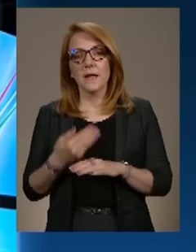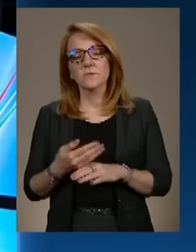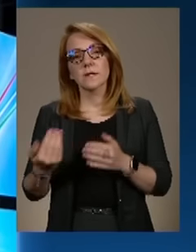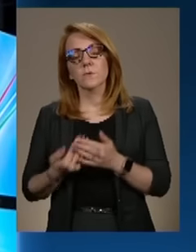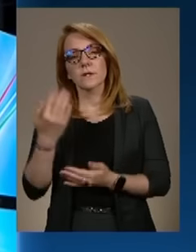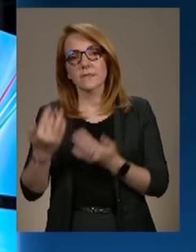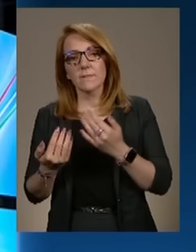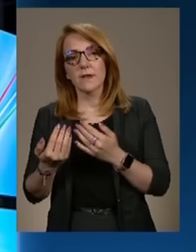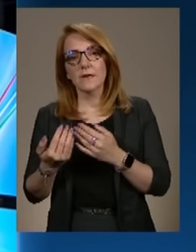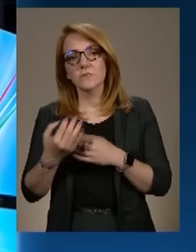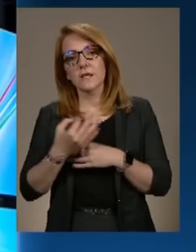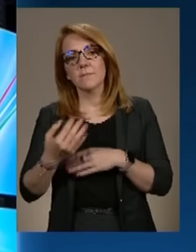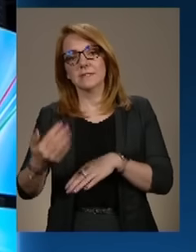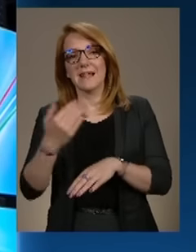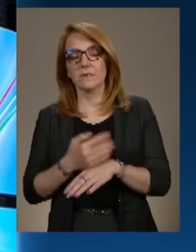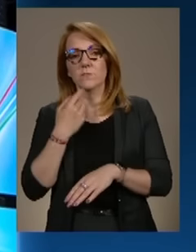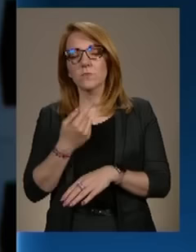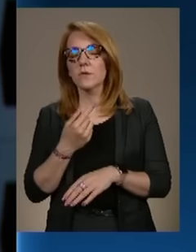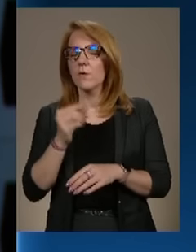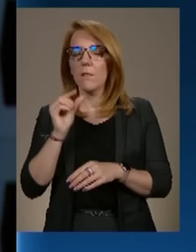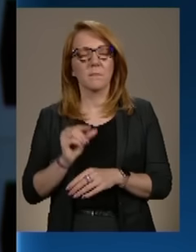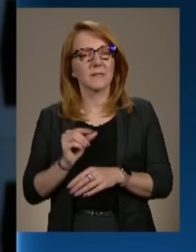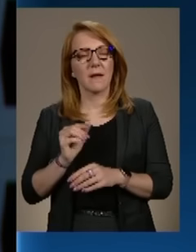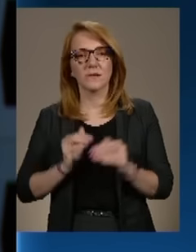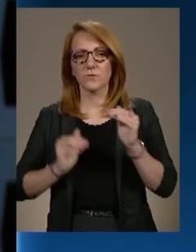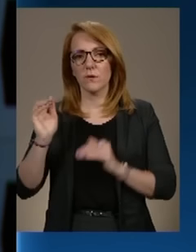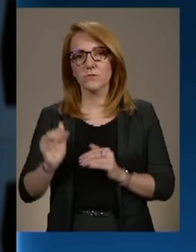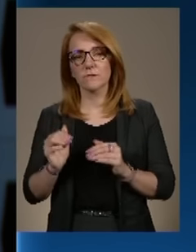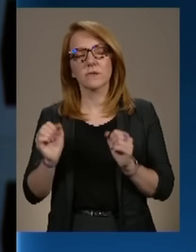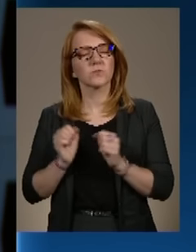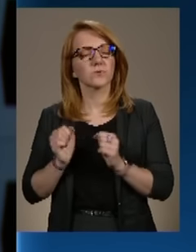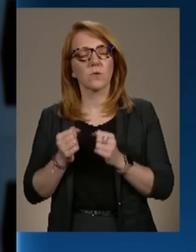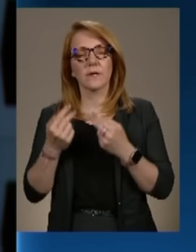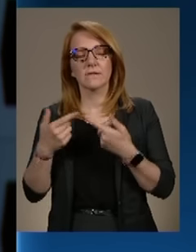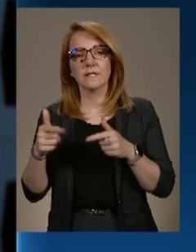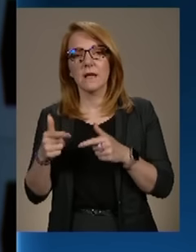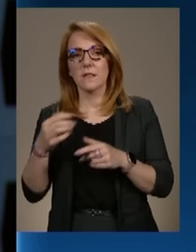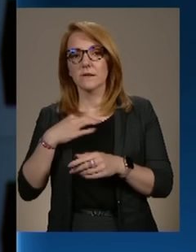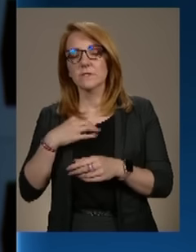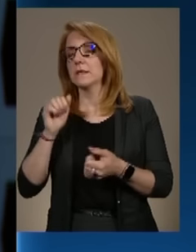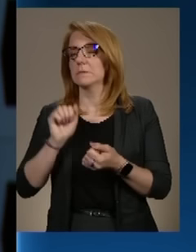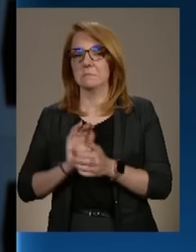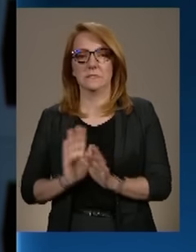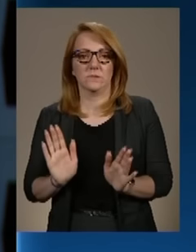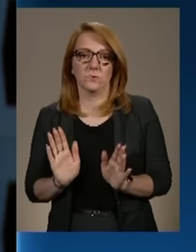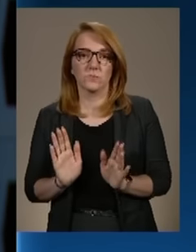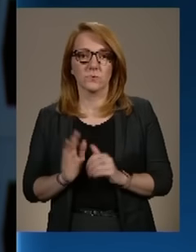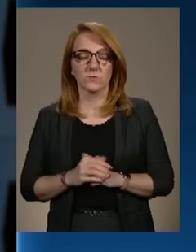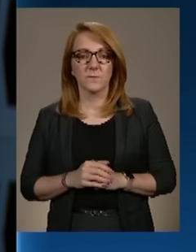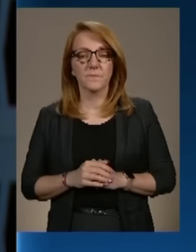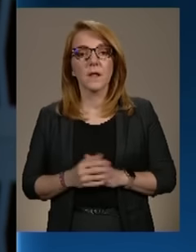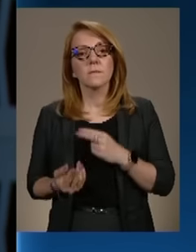amit néhány perccel ezelőtt mondtam hogy annyira kicsi a a különbség és annyira sok az érvénytelen szavadat hogy gyakorlatilag ez borítékolató ami pedig a a